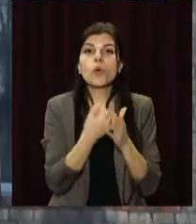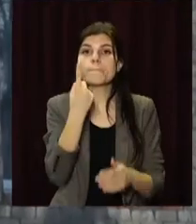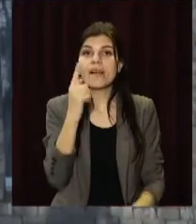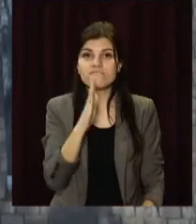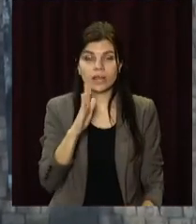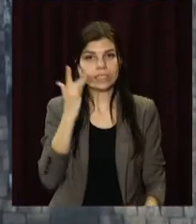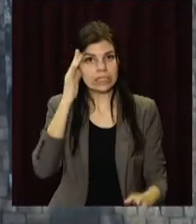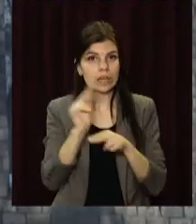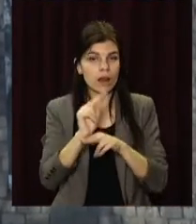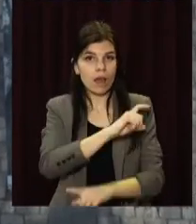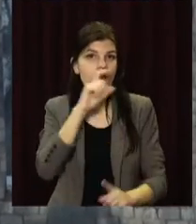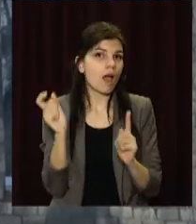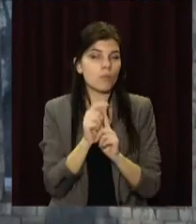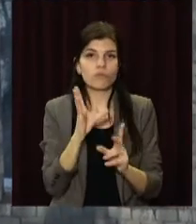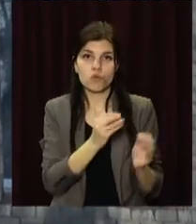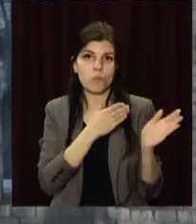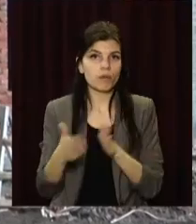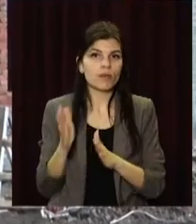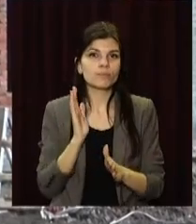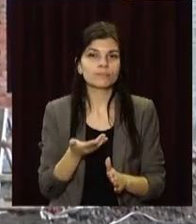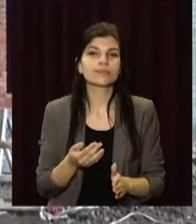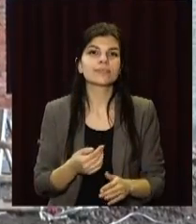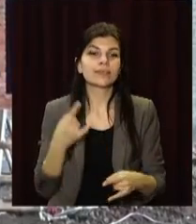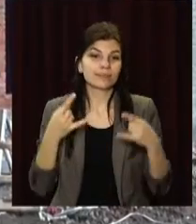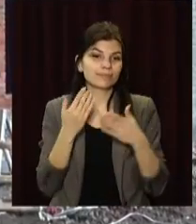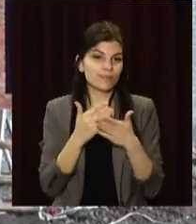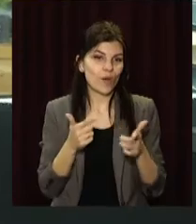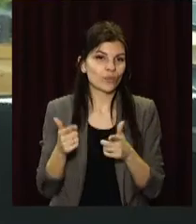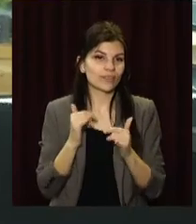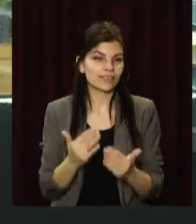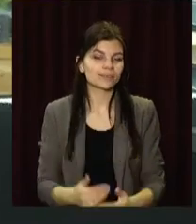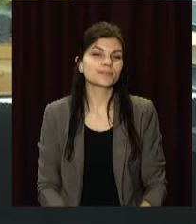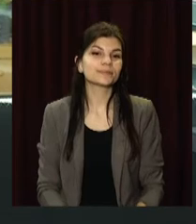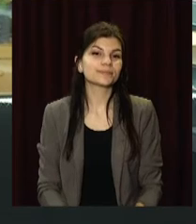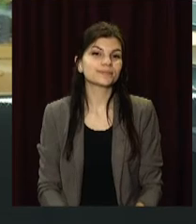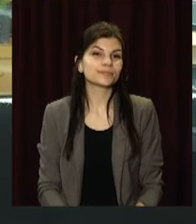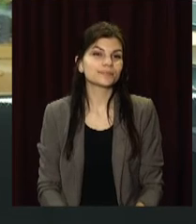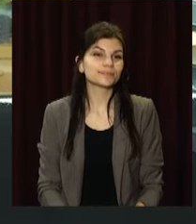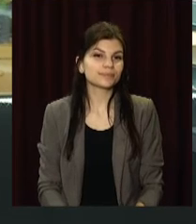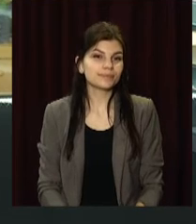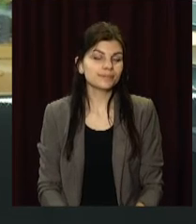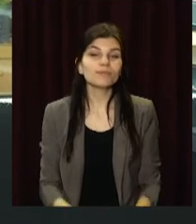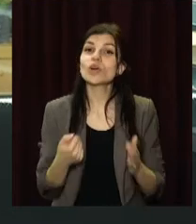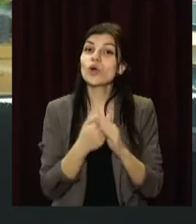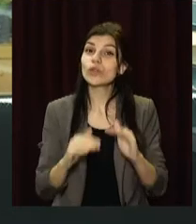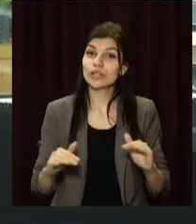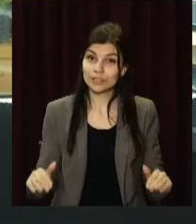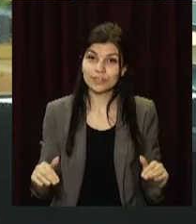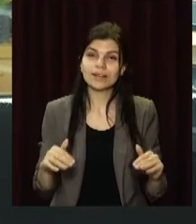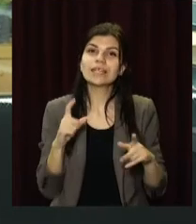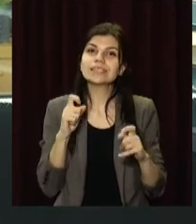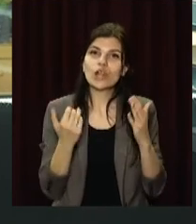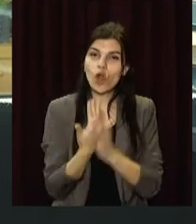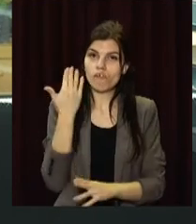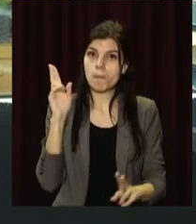вересня. Альона Вітрова, В'ячеслав Куліш, Олександр Вернигоров, Open News, телеканал «Відкритий». до дитячого садка за